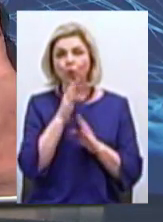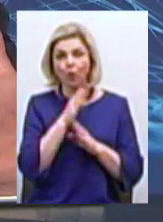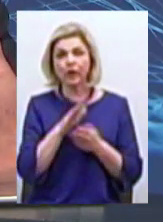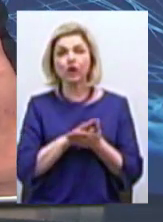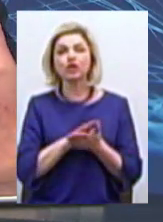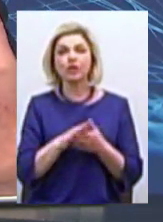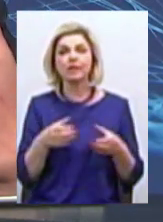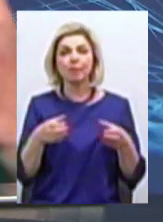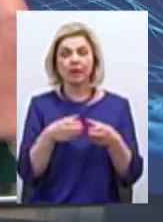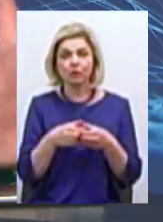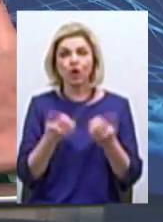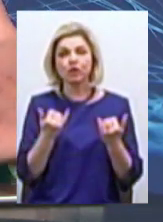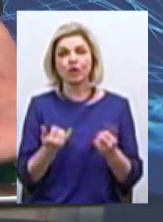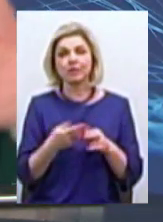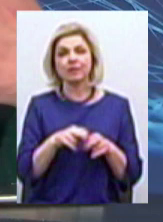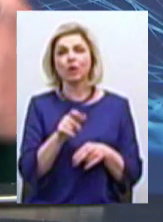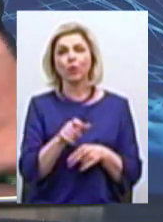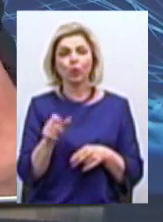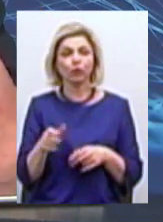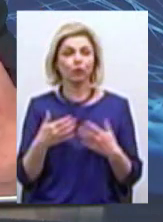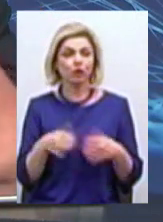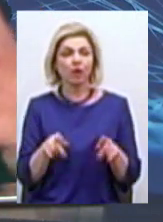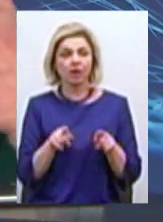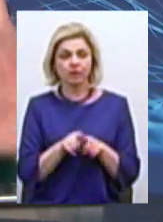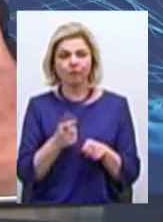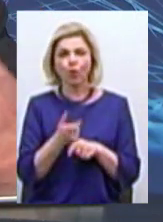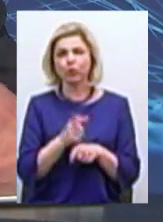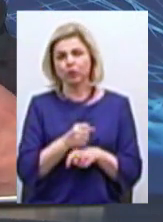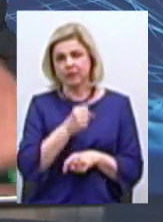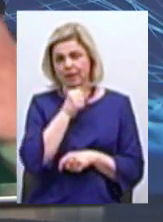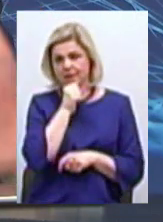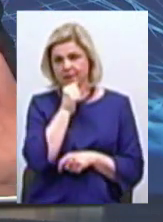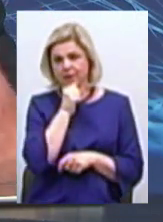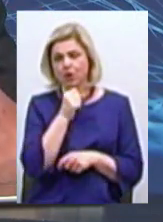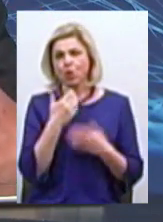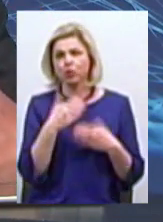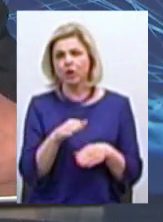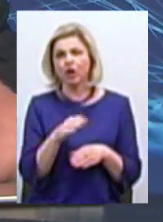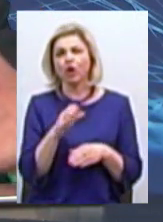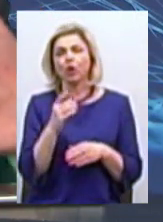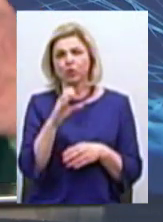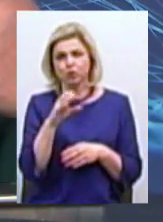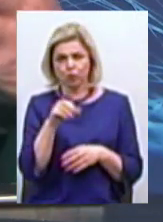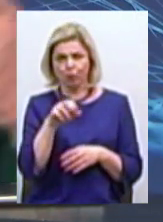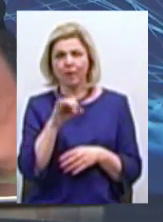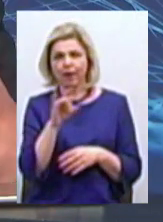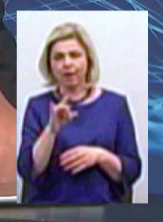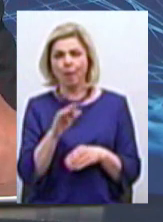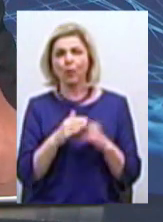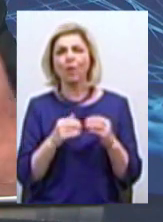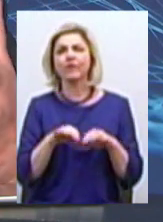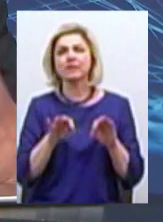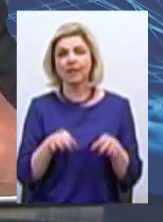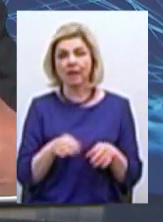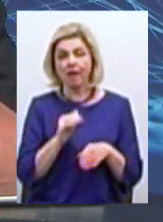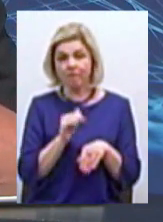зараз ці люди, вони вже такого, знаєте, ну якби вони вже дуже зрілі такі, вони вже суперпрофесійні. От фактично всі ці